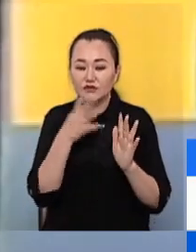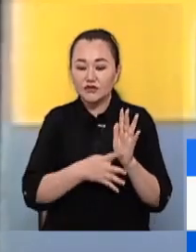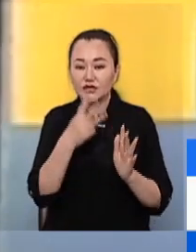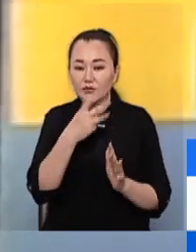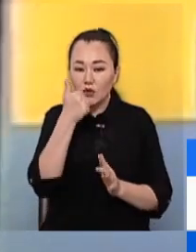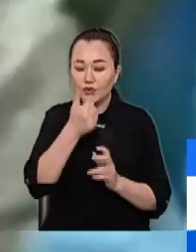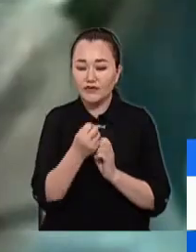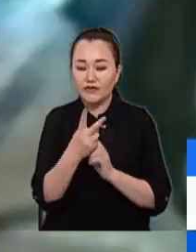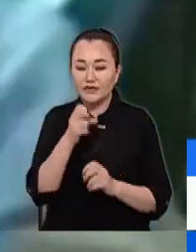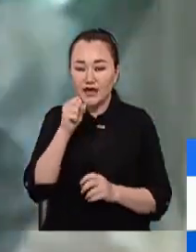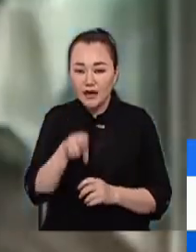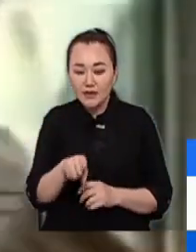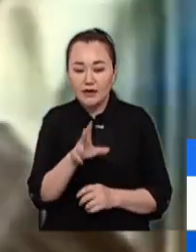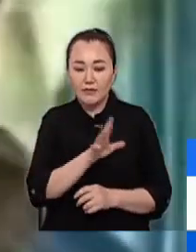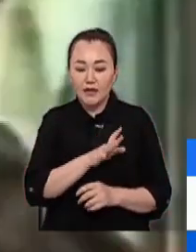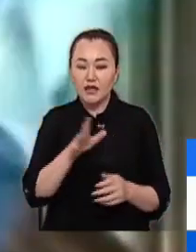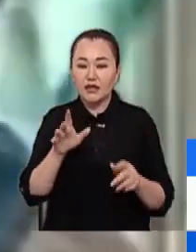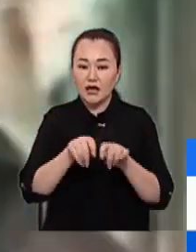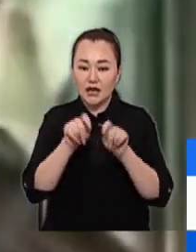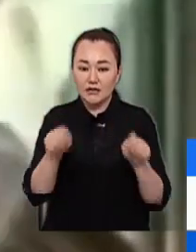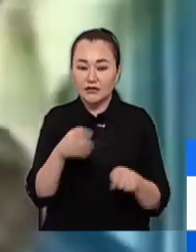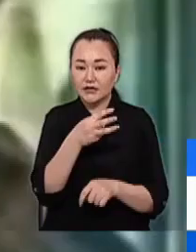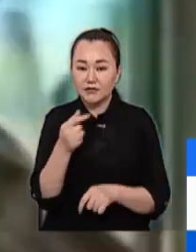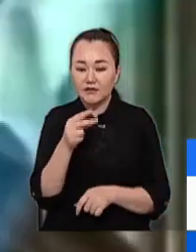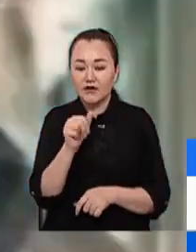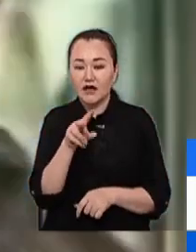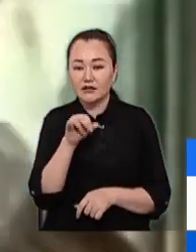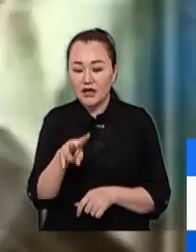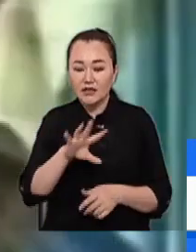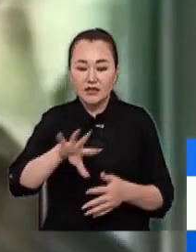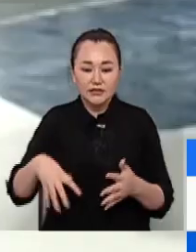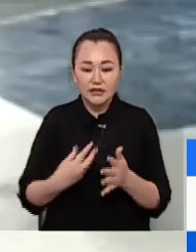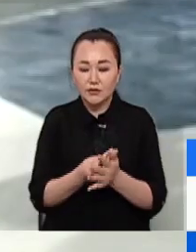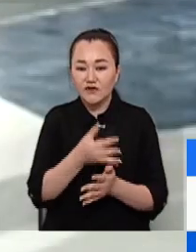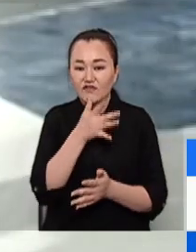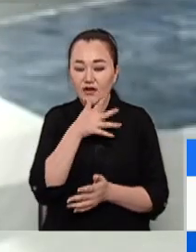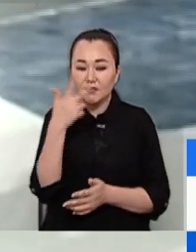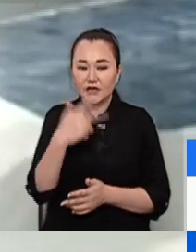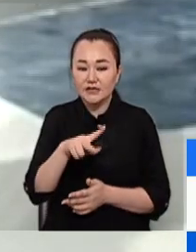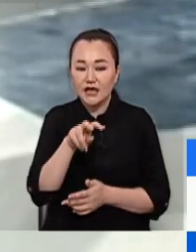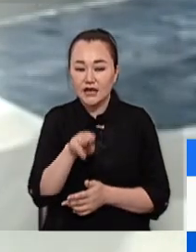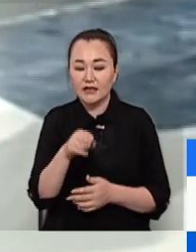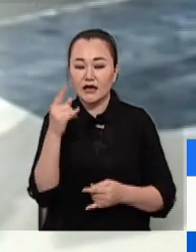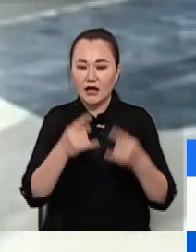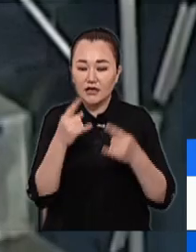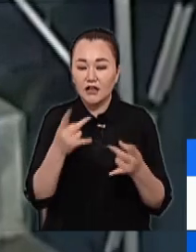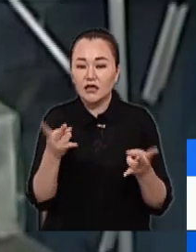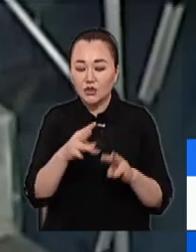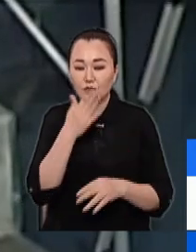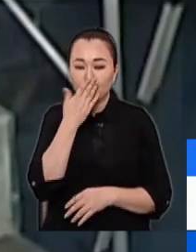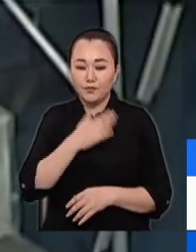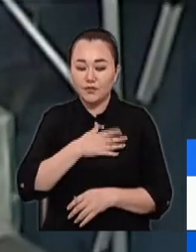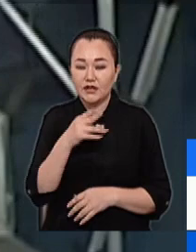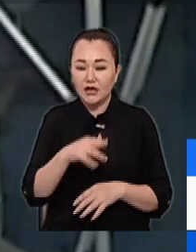году, 12 апреля, был основан 31-й канал. И с тех пор на протяжении 30 лет канал остается любимым